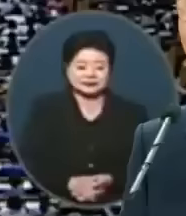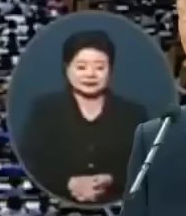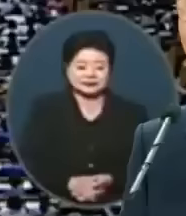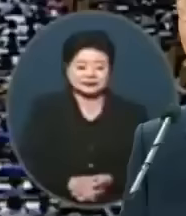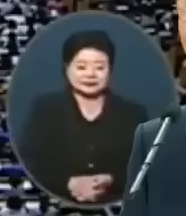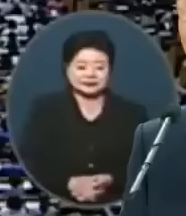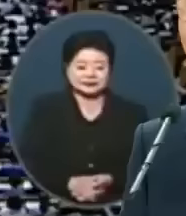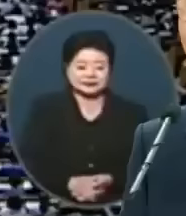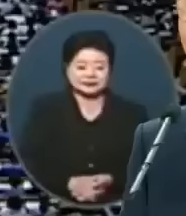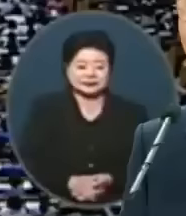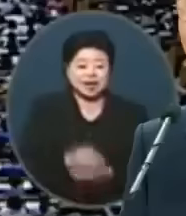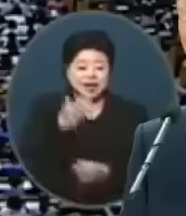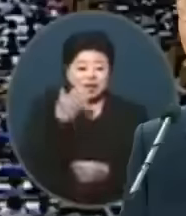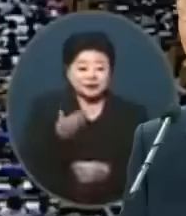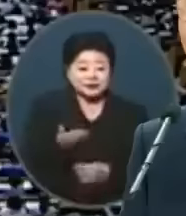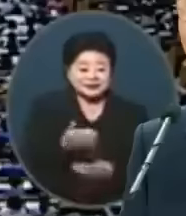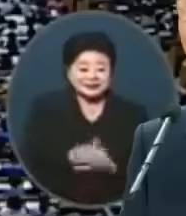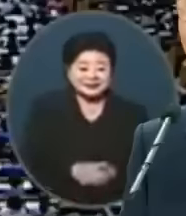여러분